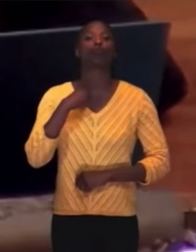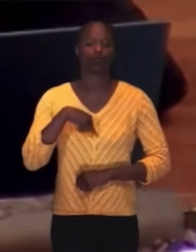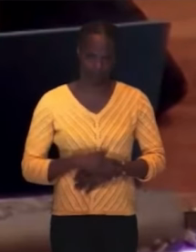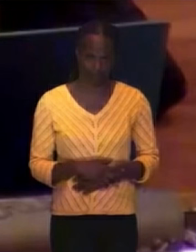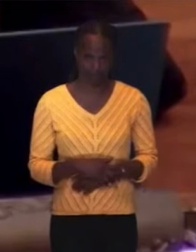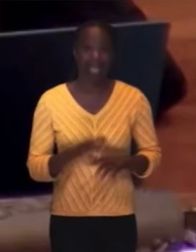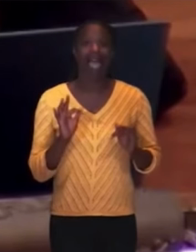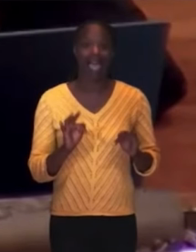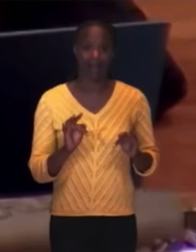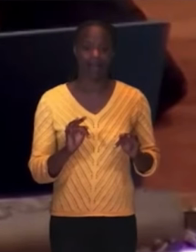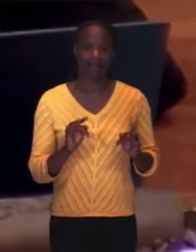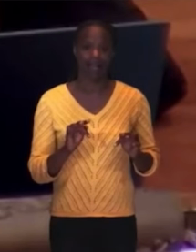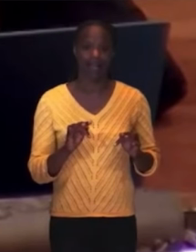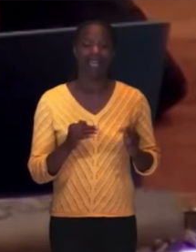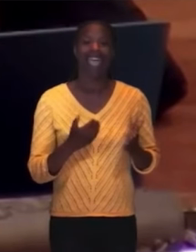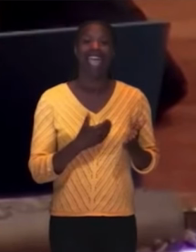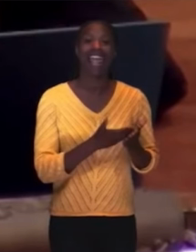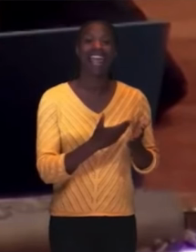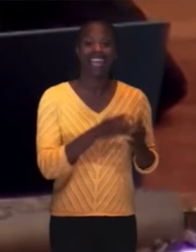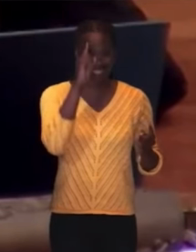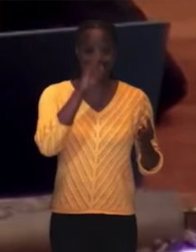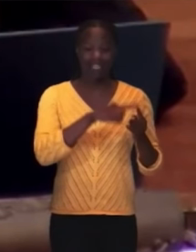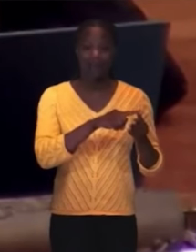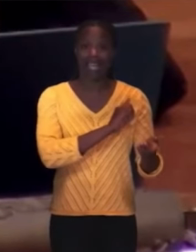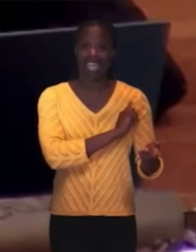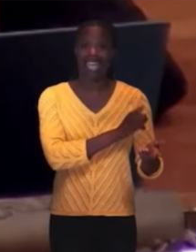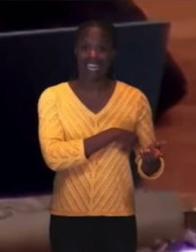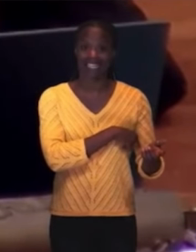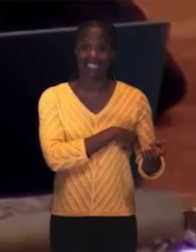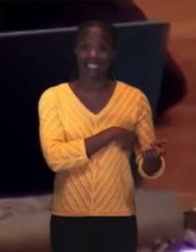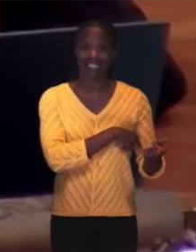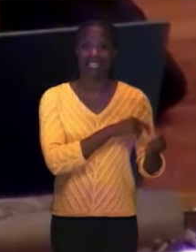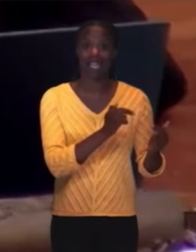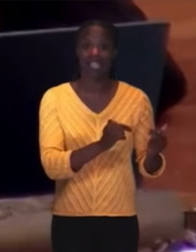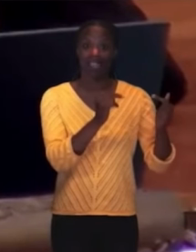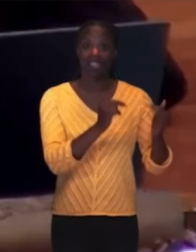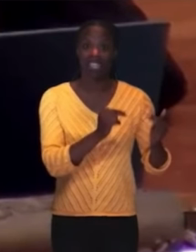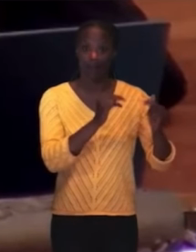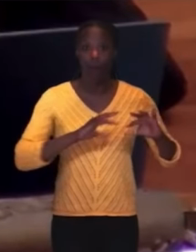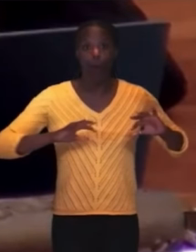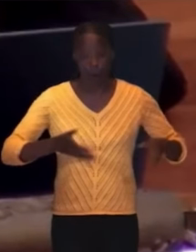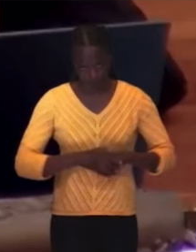niveau de consommation des crédits sur l'énergie, tant en volume